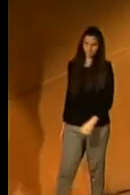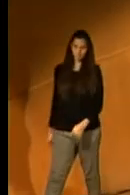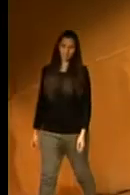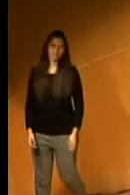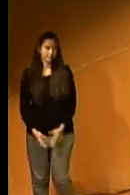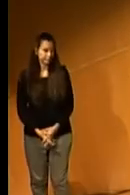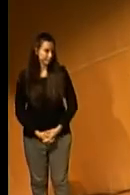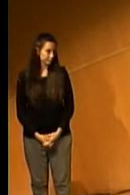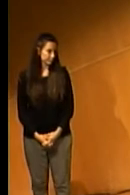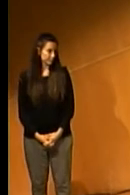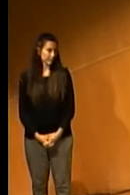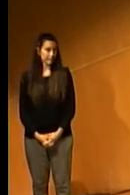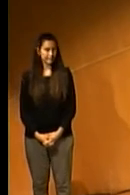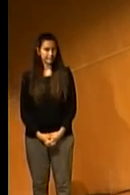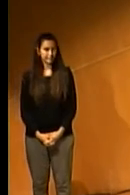Pardon.